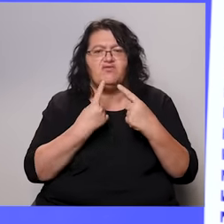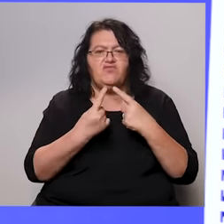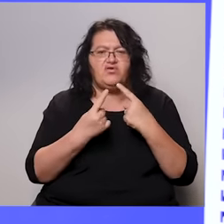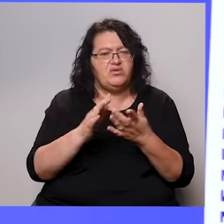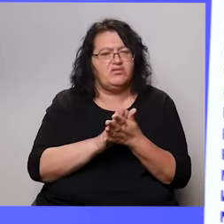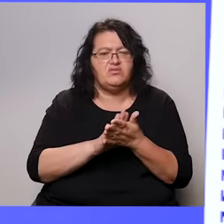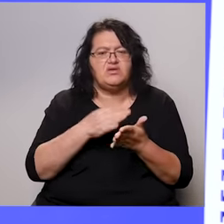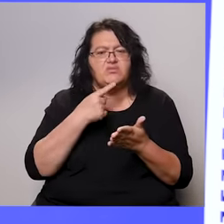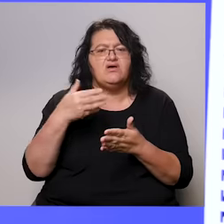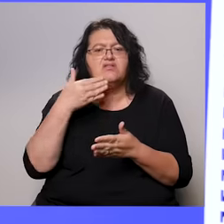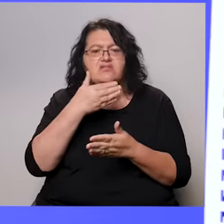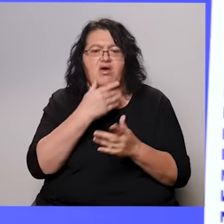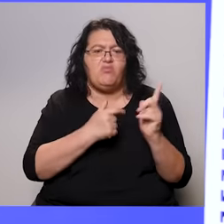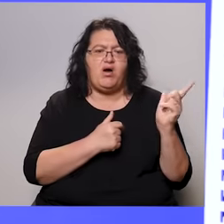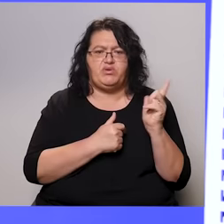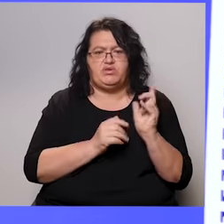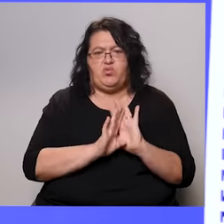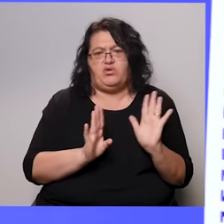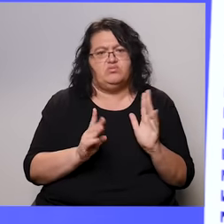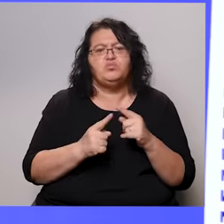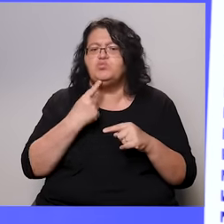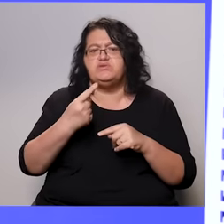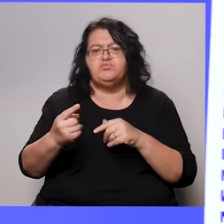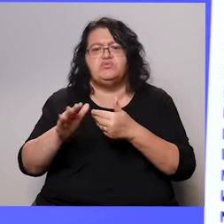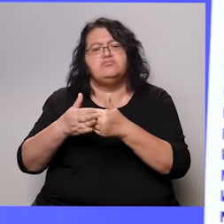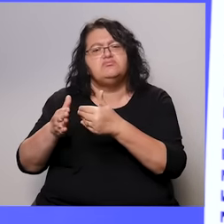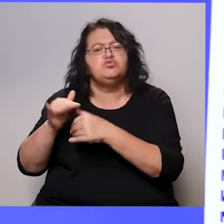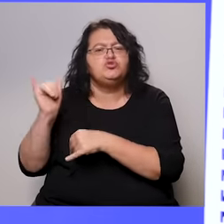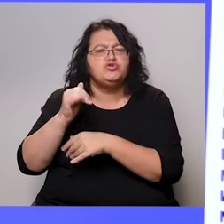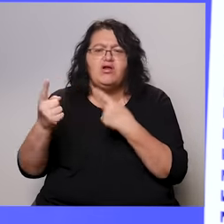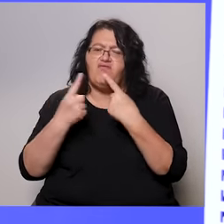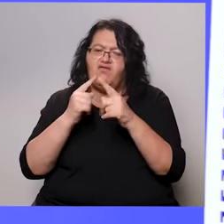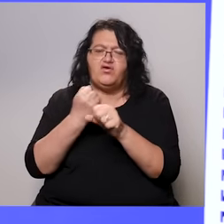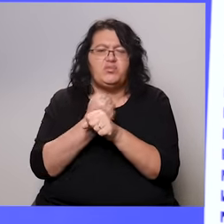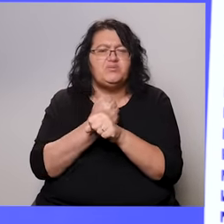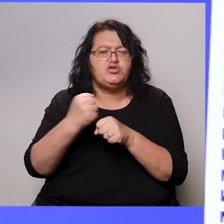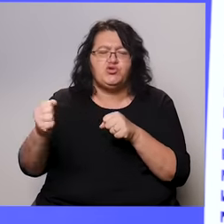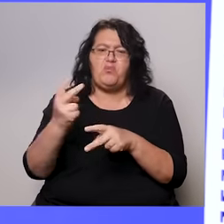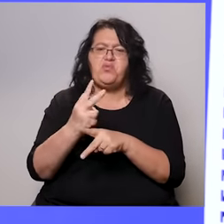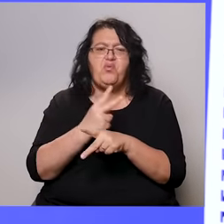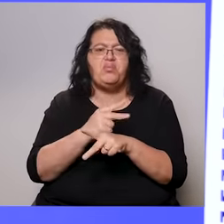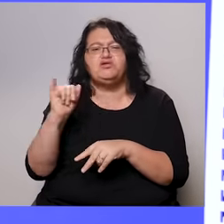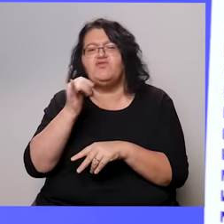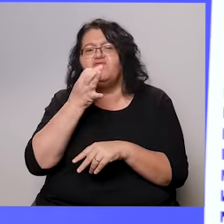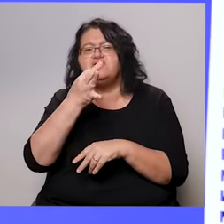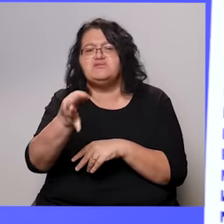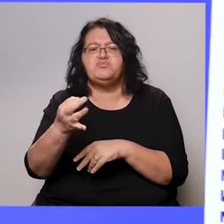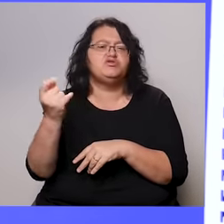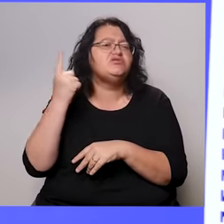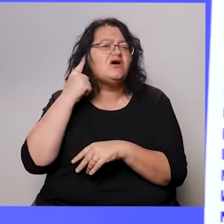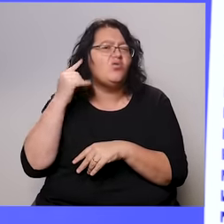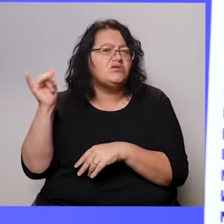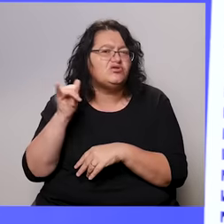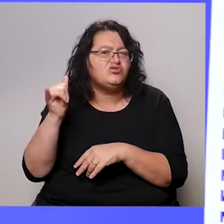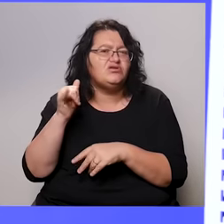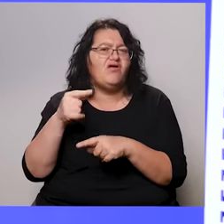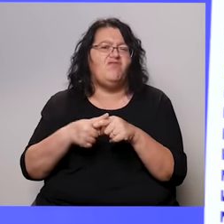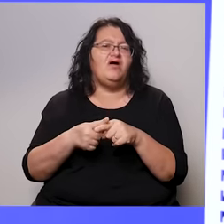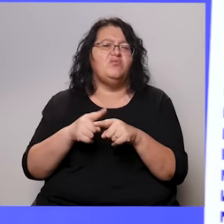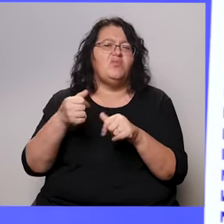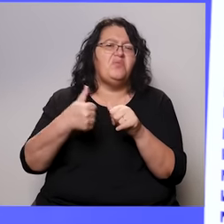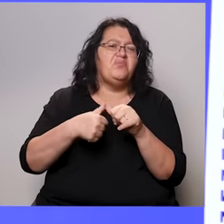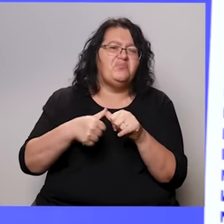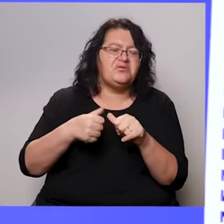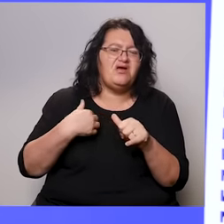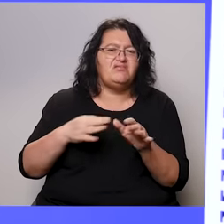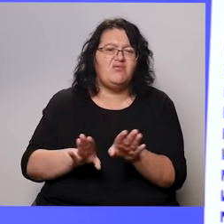auzi, subiectul ăsta e al nostru numai. Nu vreau să-l vorbim în public, să audă cu tare, să-i mai aud pe prietenii